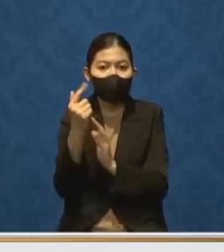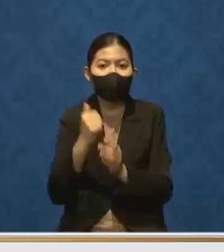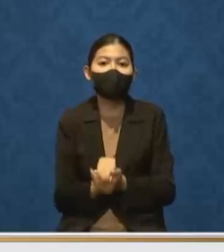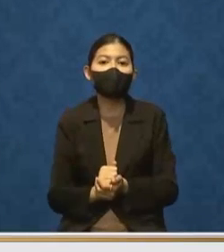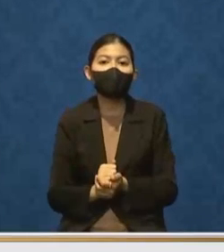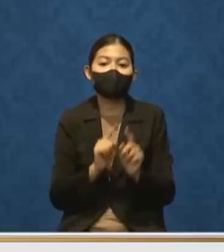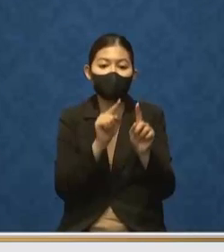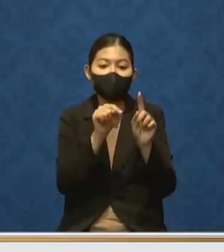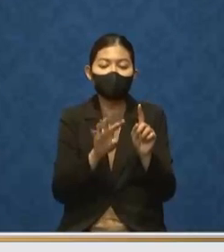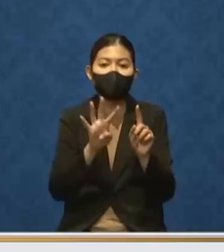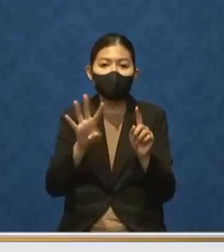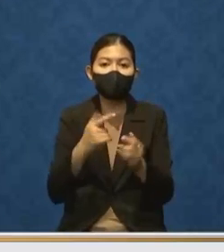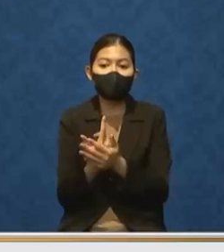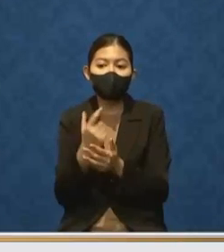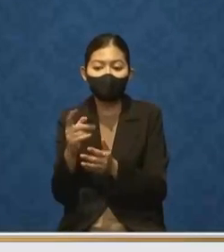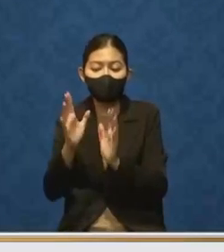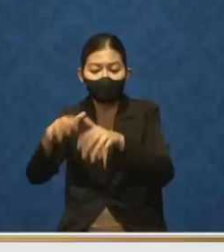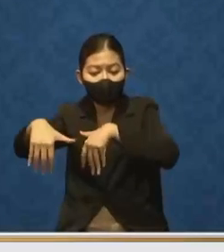จำนวน